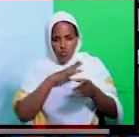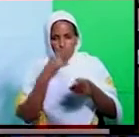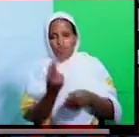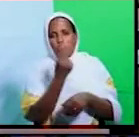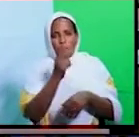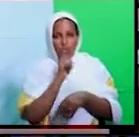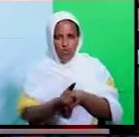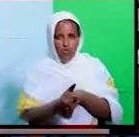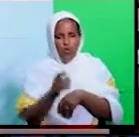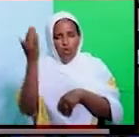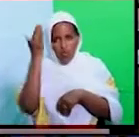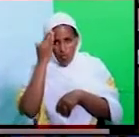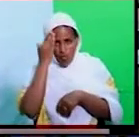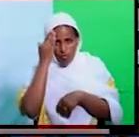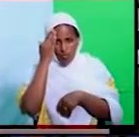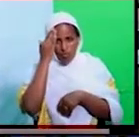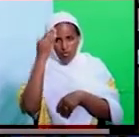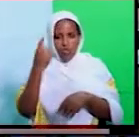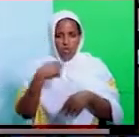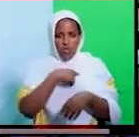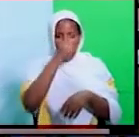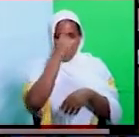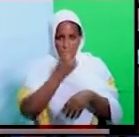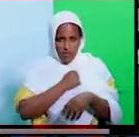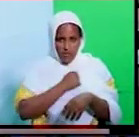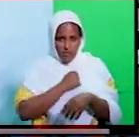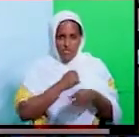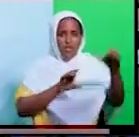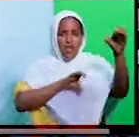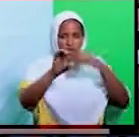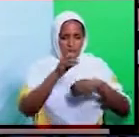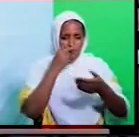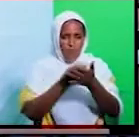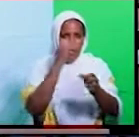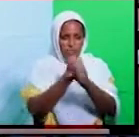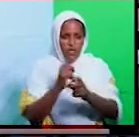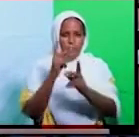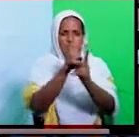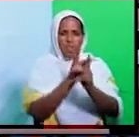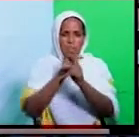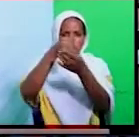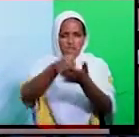ከቀመሰው በውስጡ ካለፈበት ነው የገለጸልን። አሁን እነዚህ ቃላት ብቻቸውን